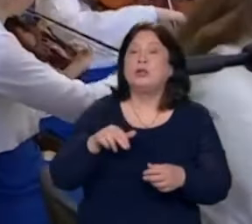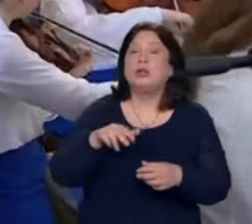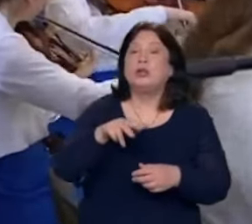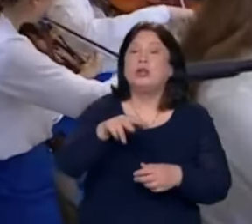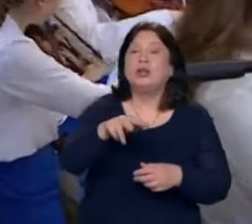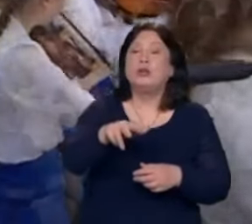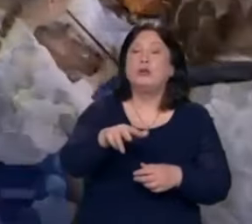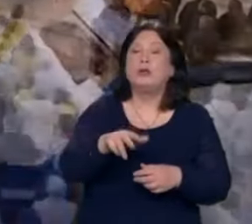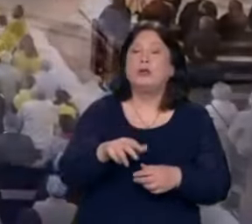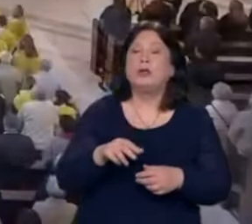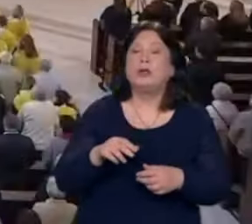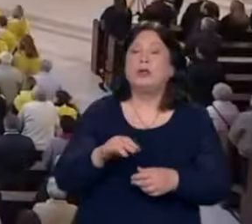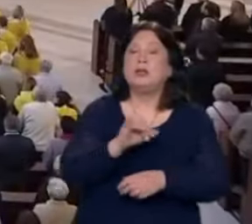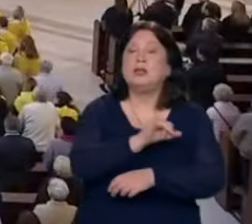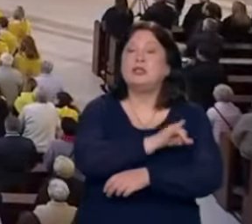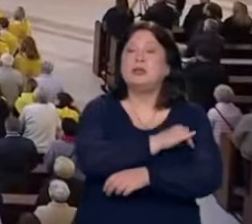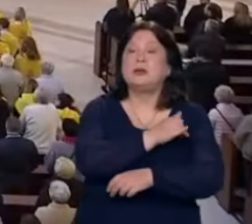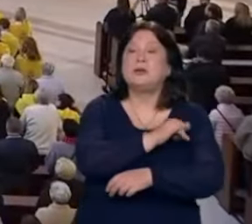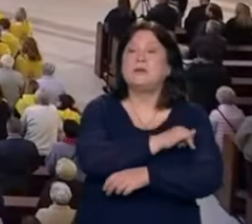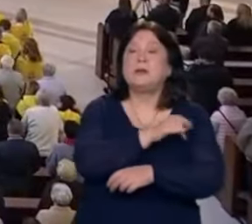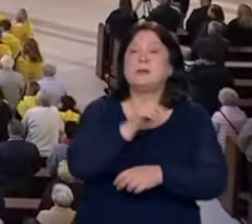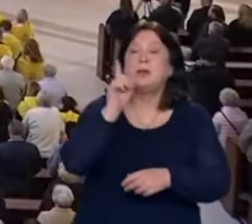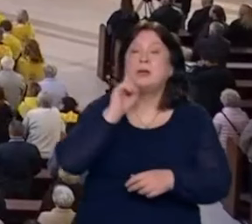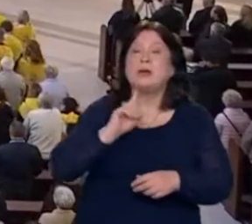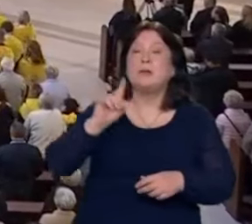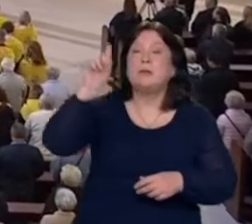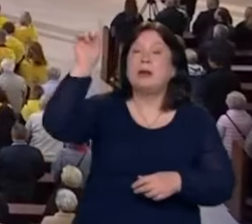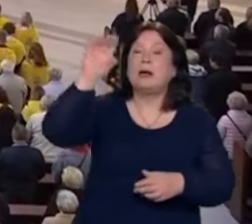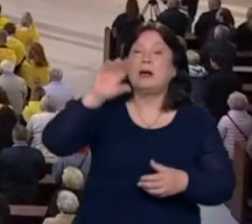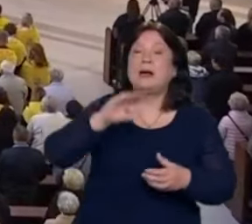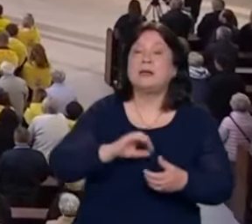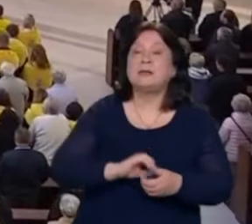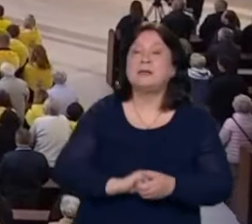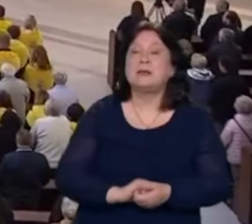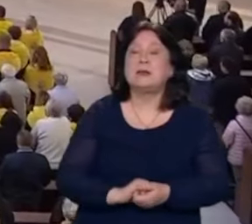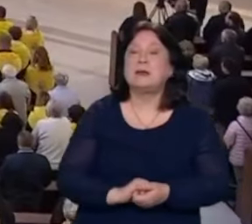Błogosławione które idzie w imię